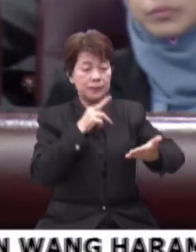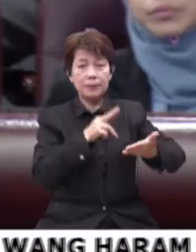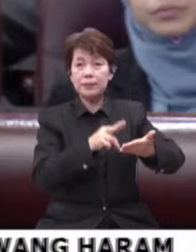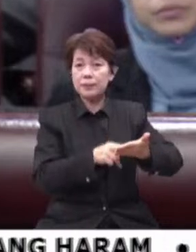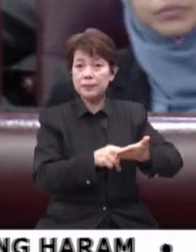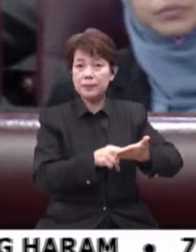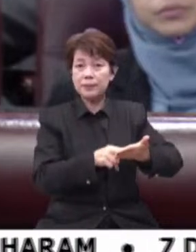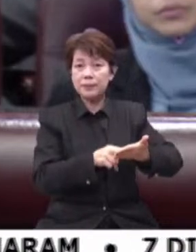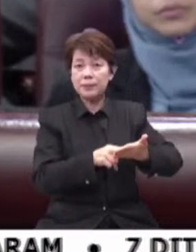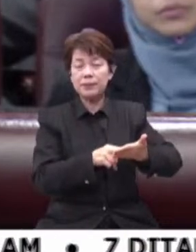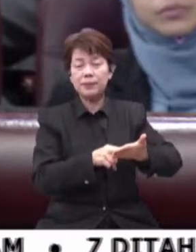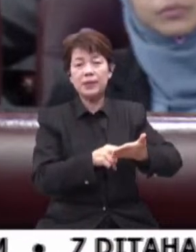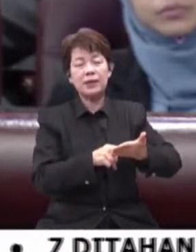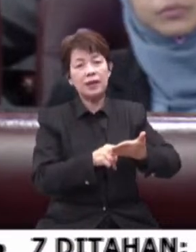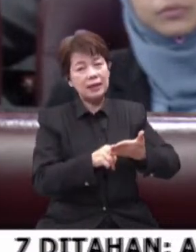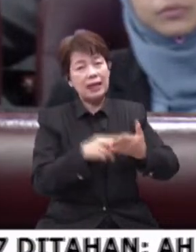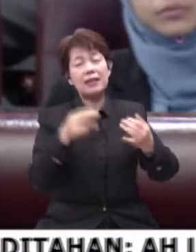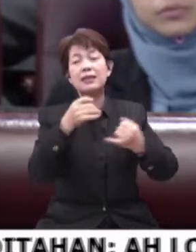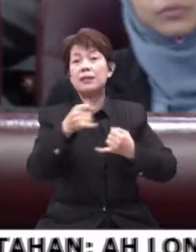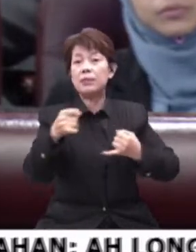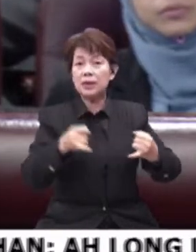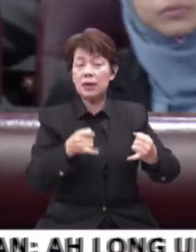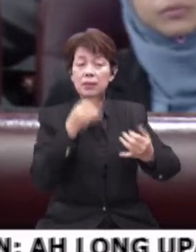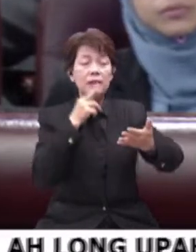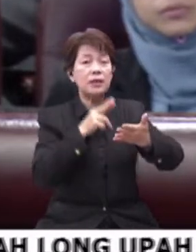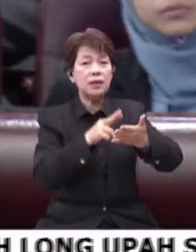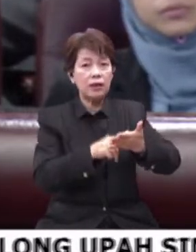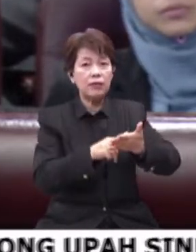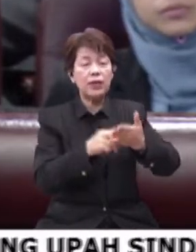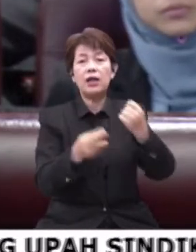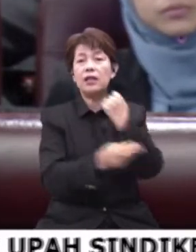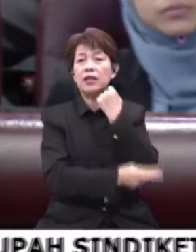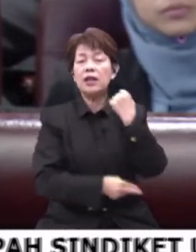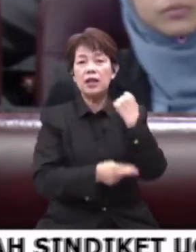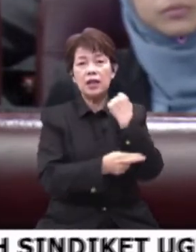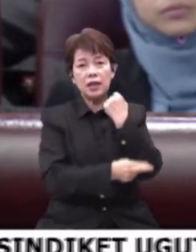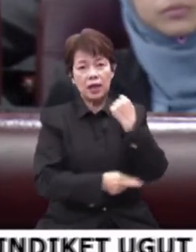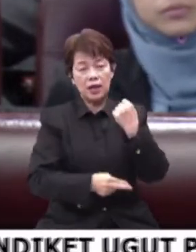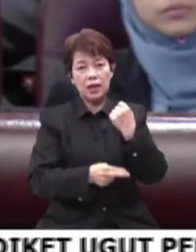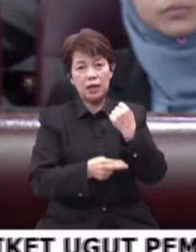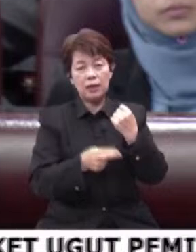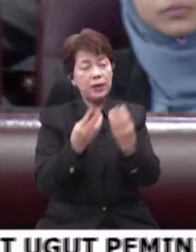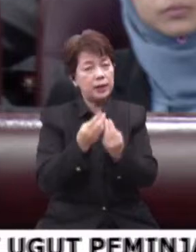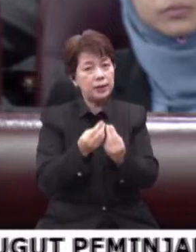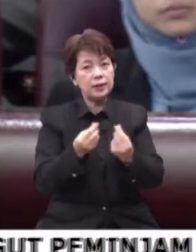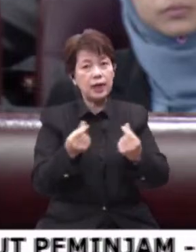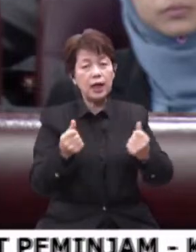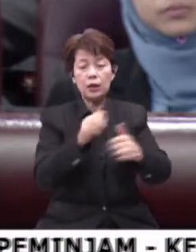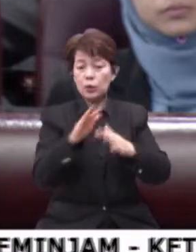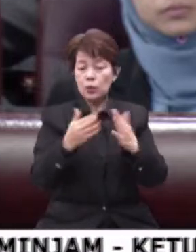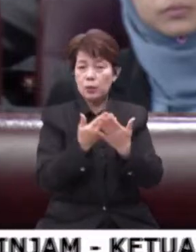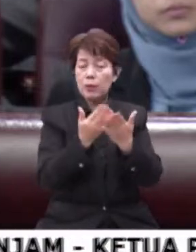dan jabatan pendaftaran untuk menyelesaikan pemohon